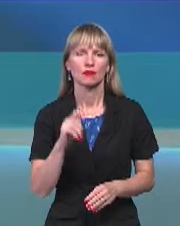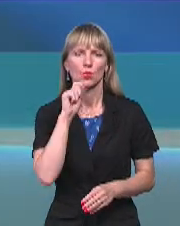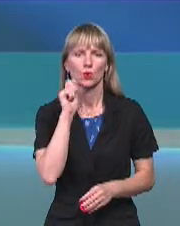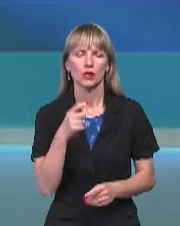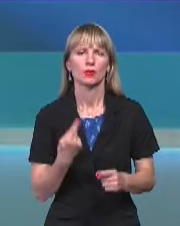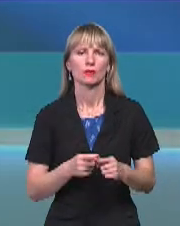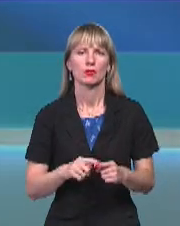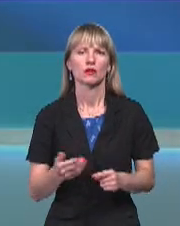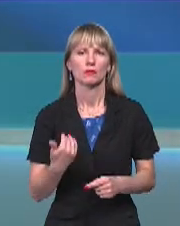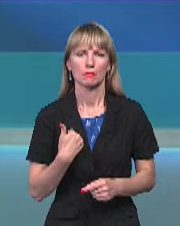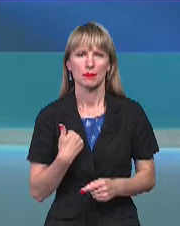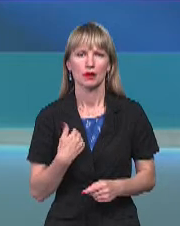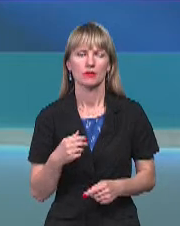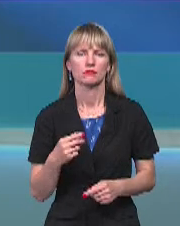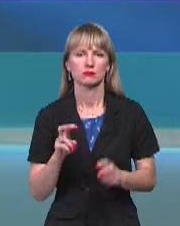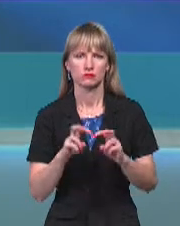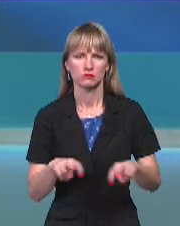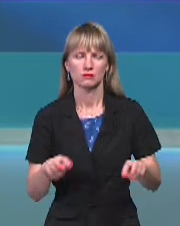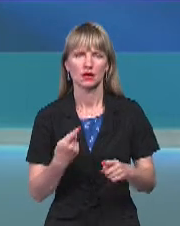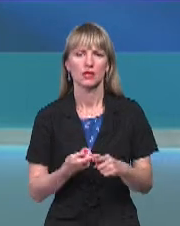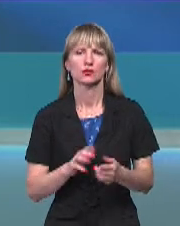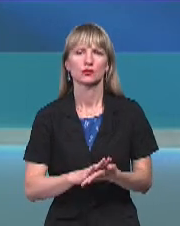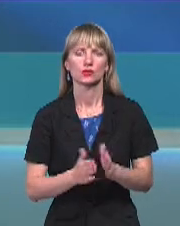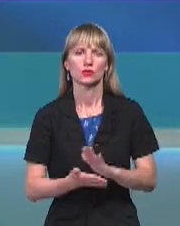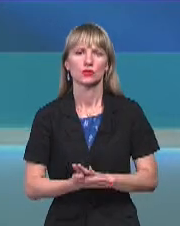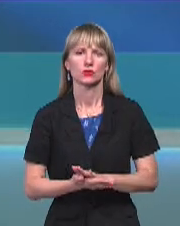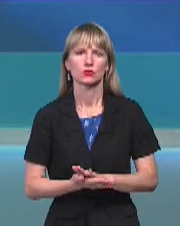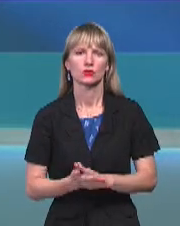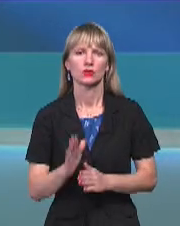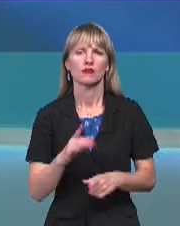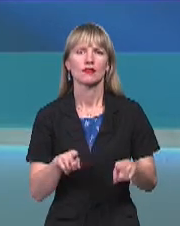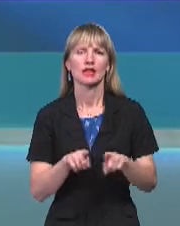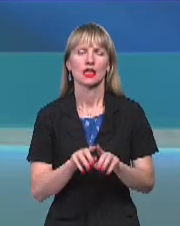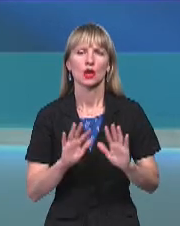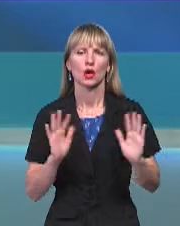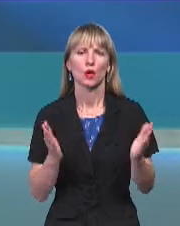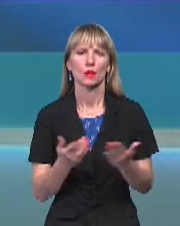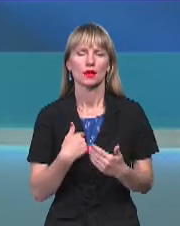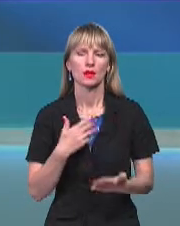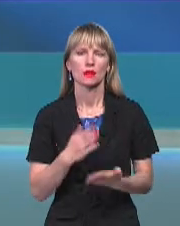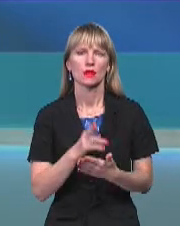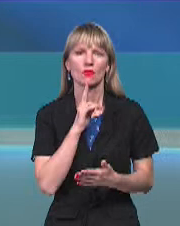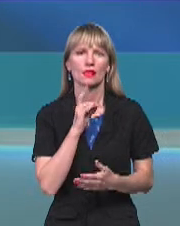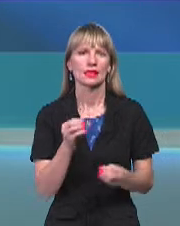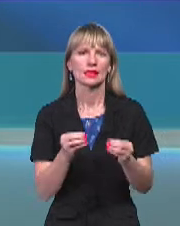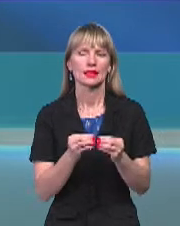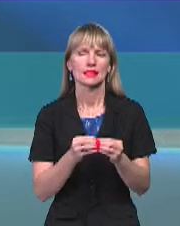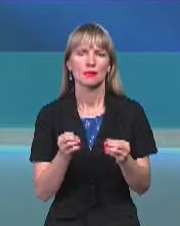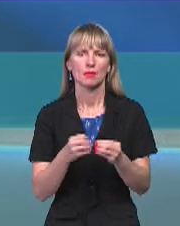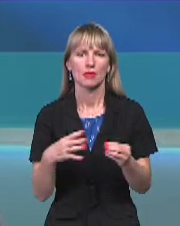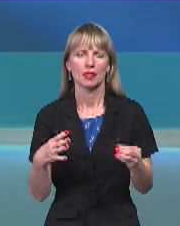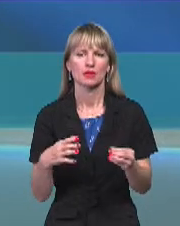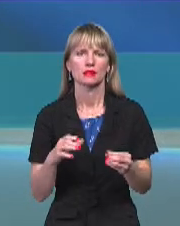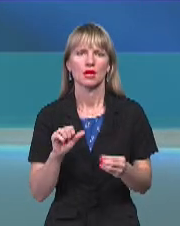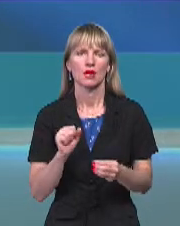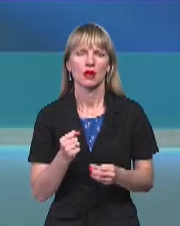Тому ми моніторимо цю ситуацію. В таких обсягах я маю на увазі. Не 10-15,